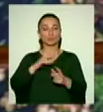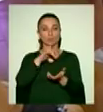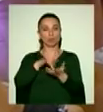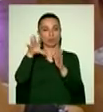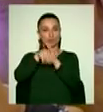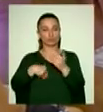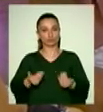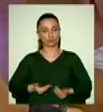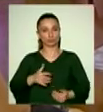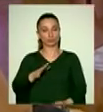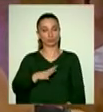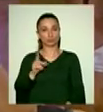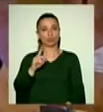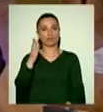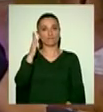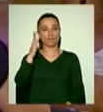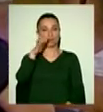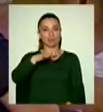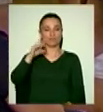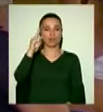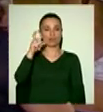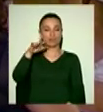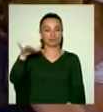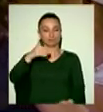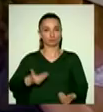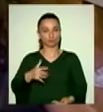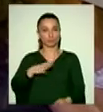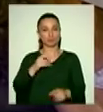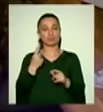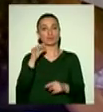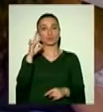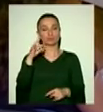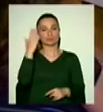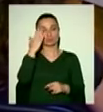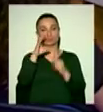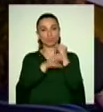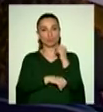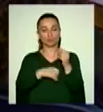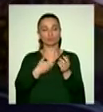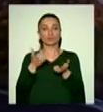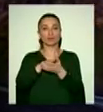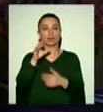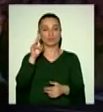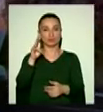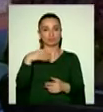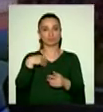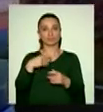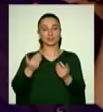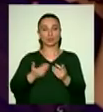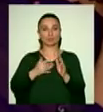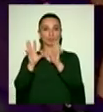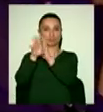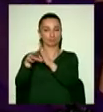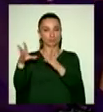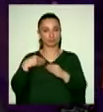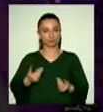ქალაქში, რომელიც ვაკეში მდებარეობდა. შემდეგ პირველი კურსის ბოლოს გავიცანი ლევანი და გადავედი მასთან